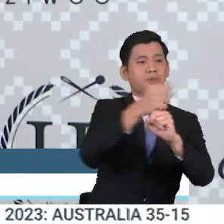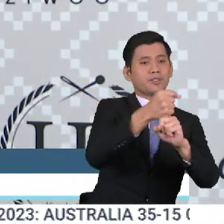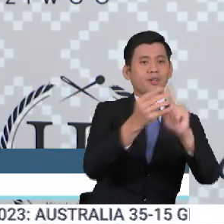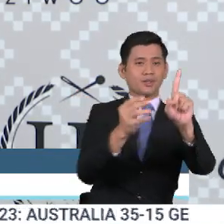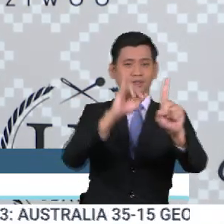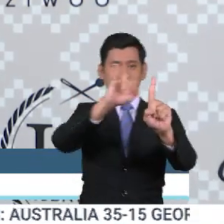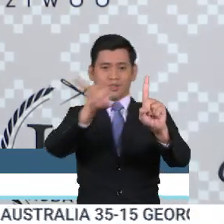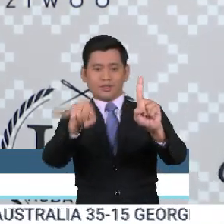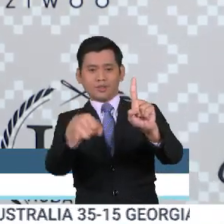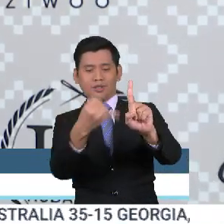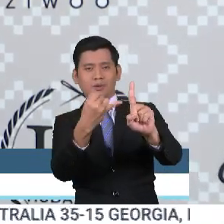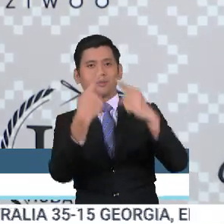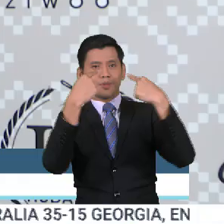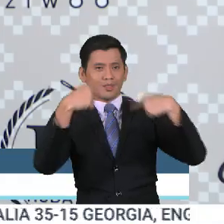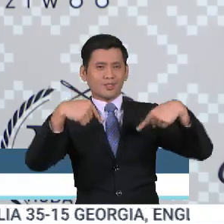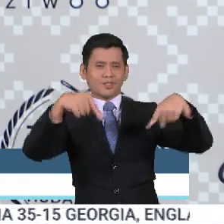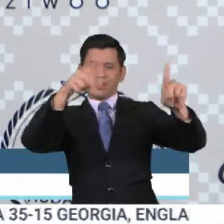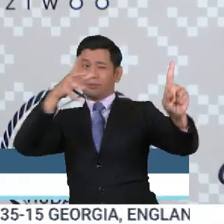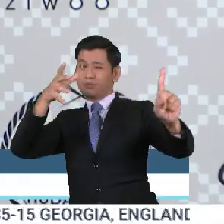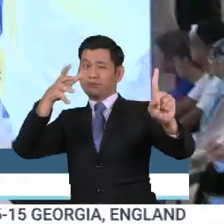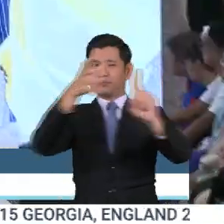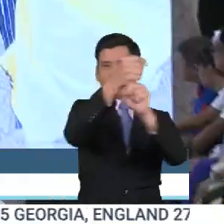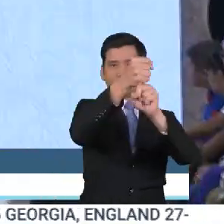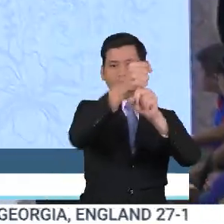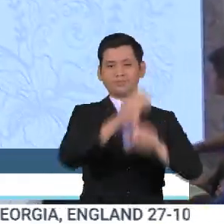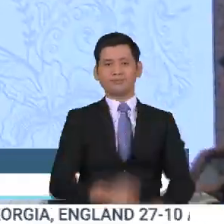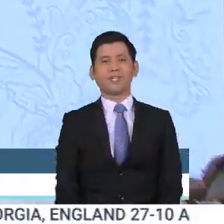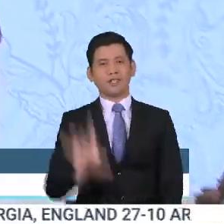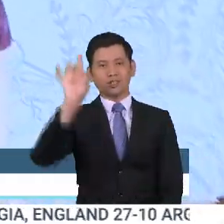itu, matlamat itu dapat dicapai, insyaAllah.